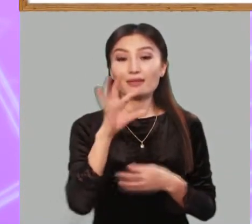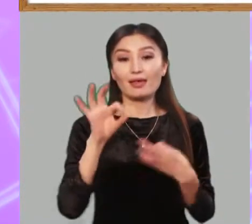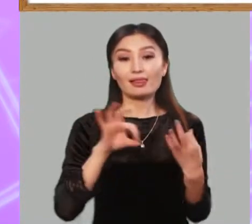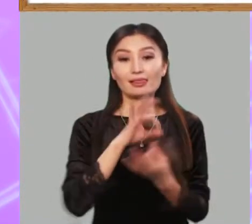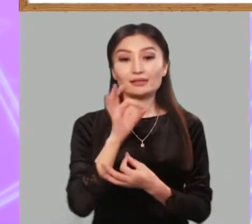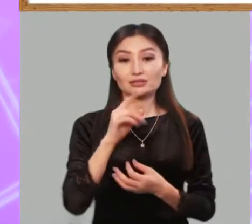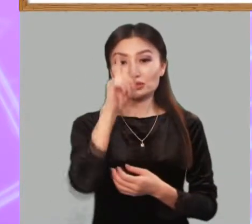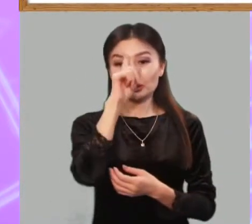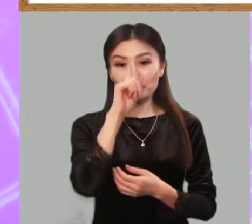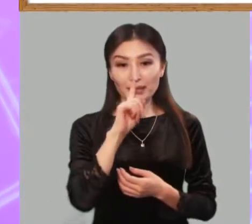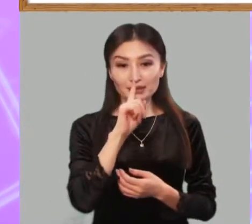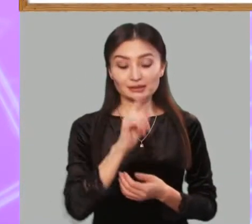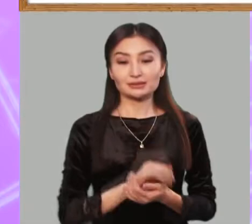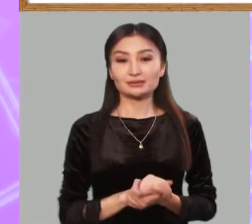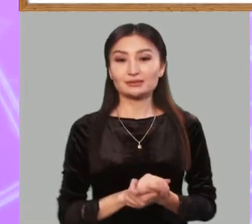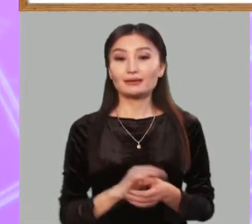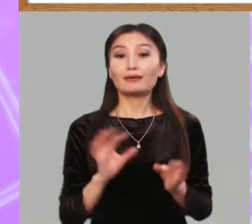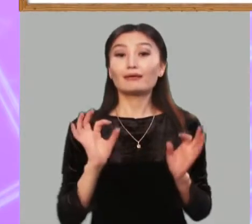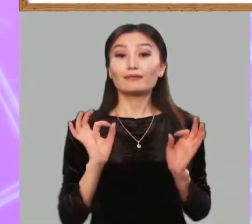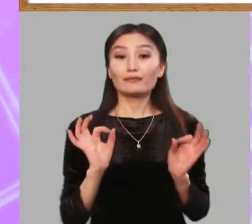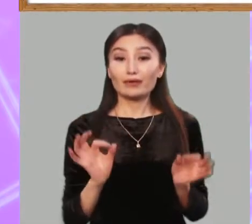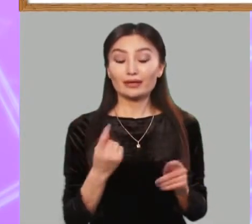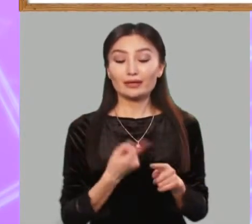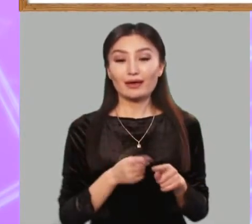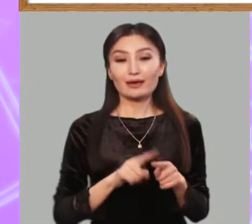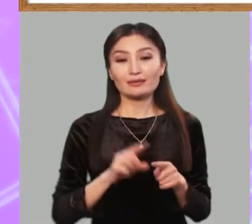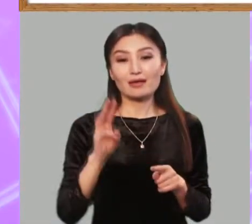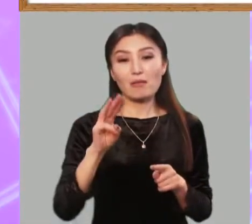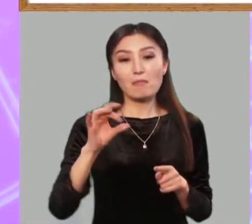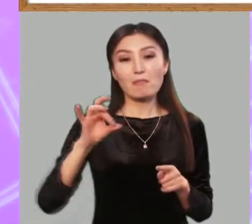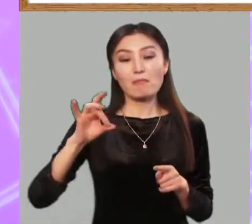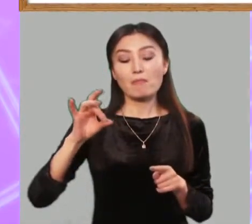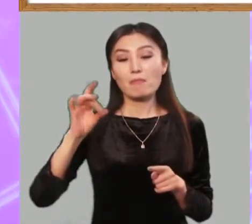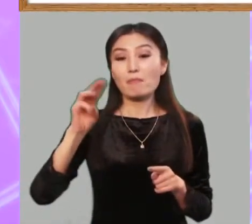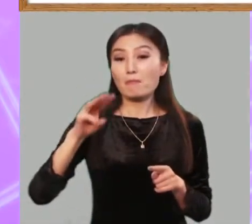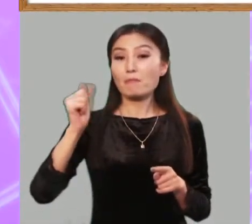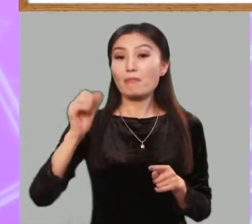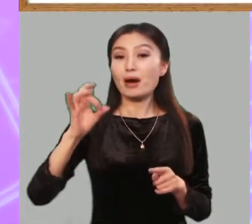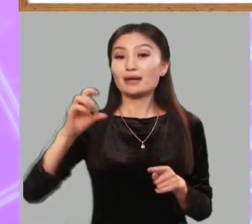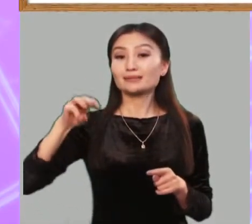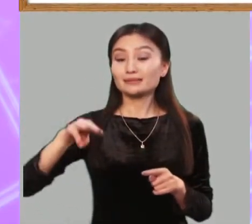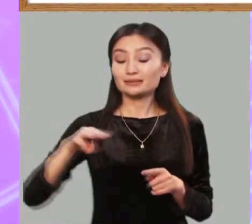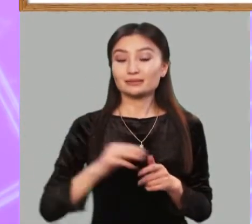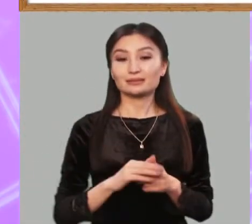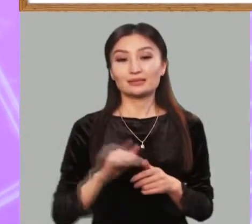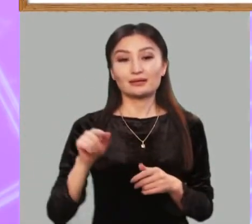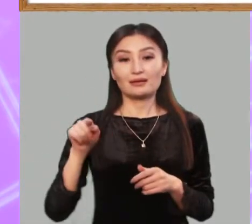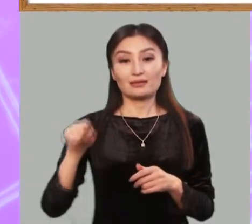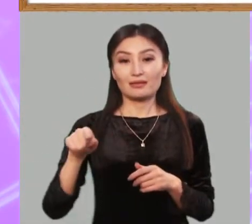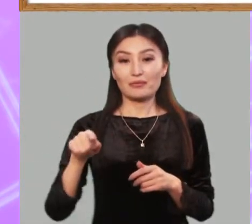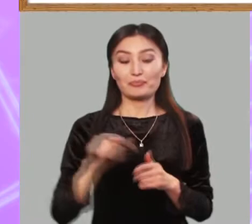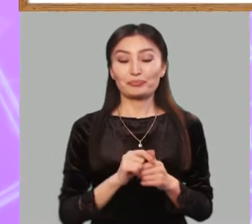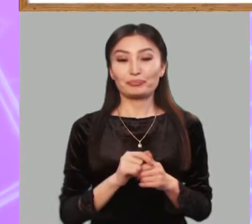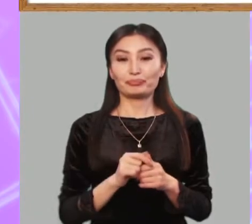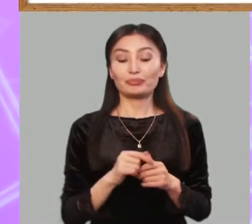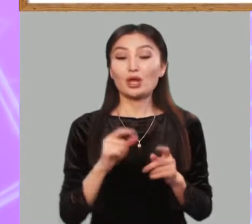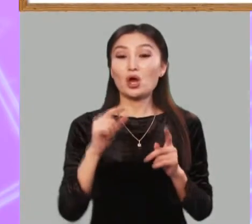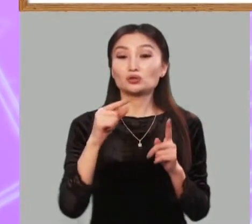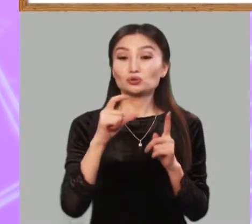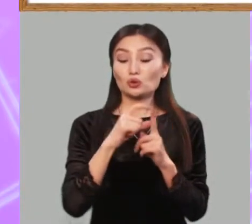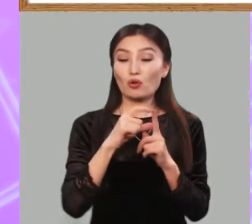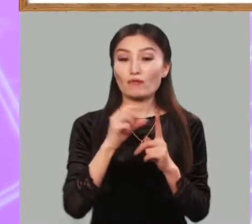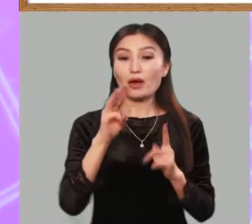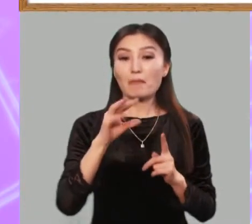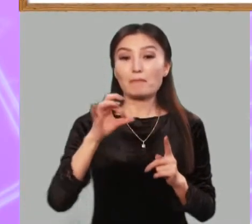лишний месяц. Верно, это март. Потому что, конечно, в слове